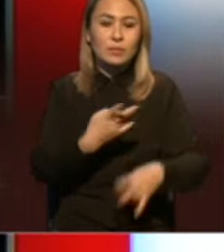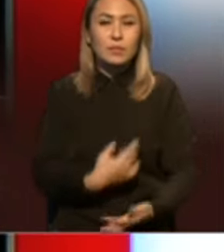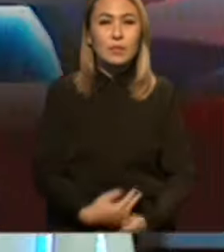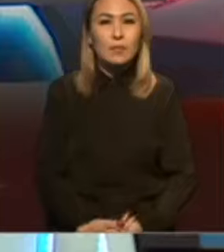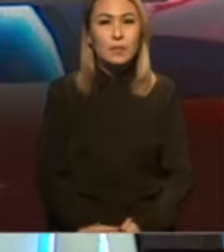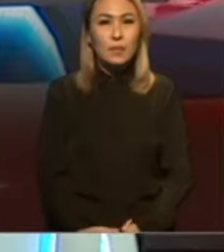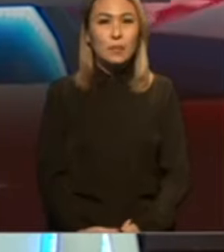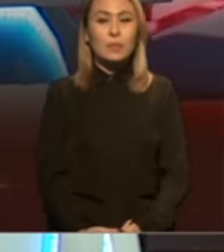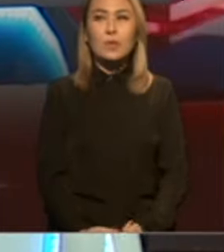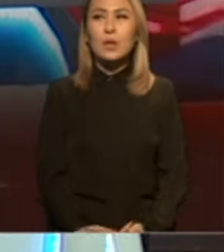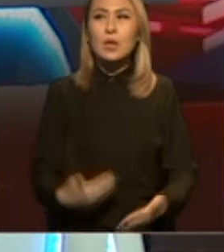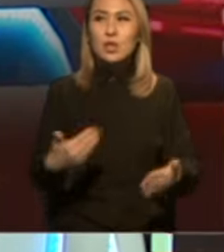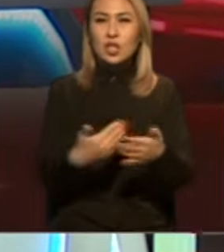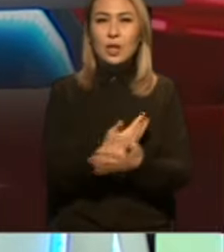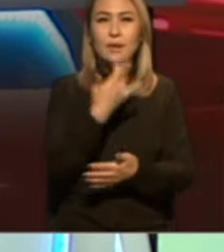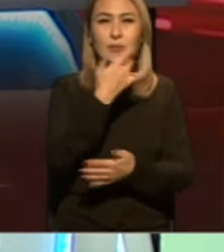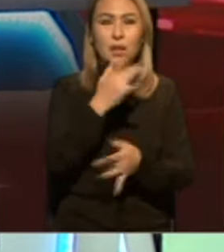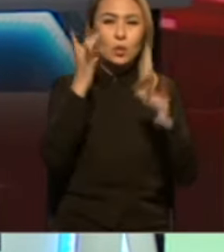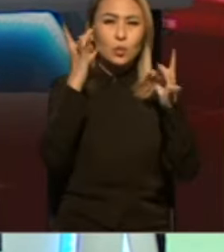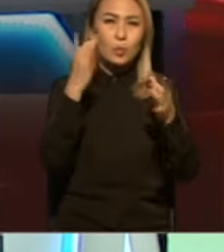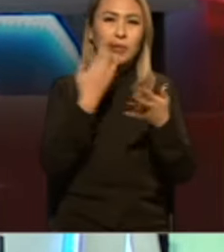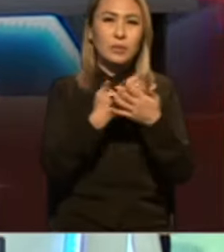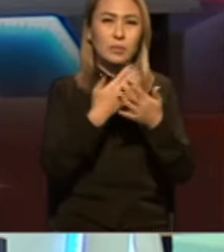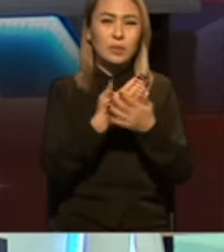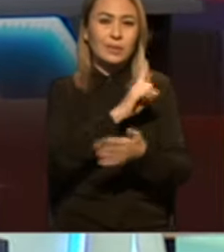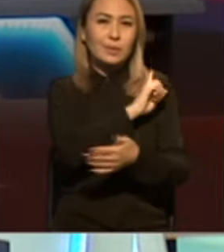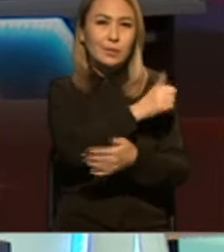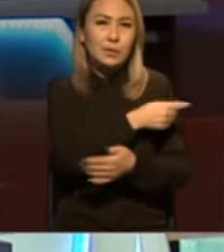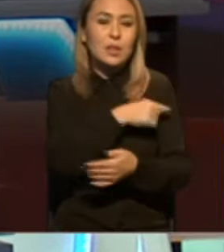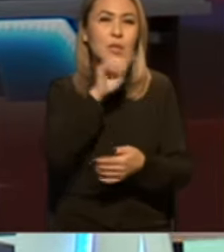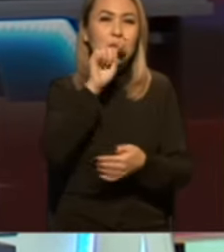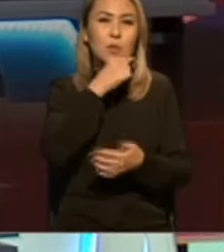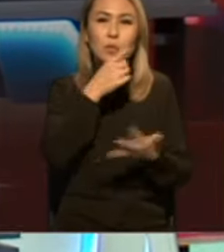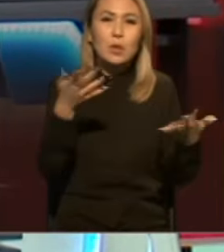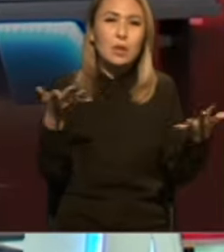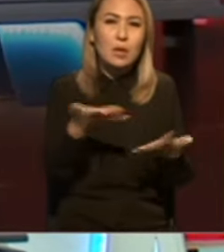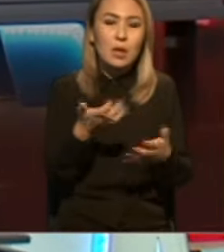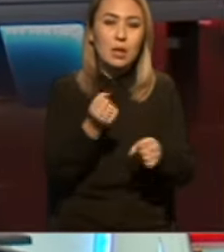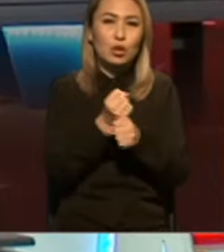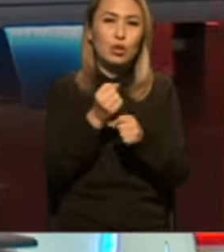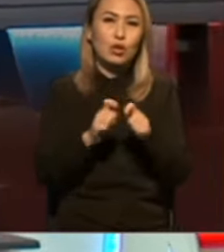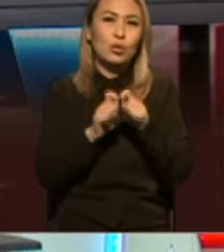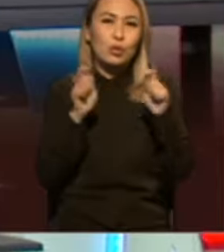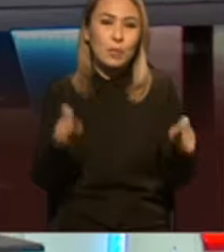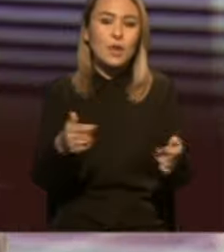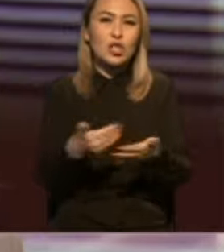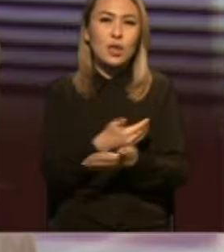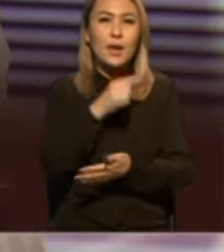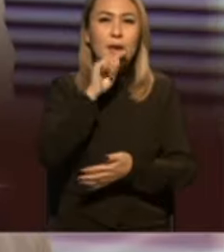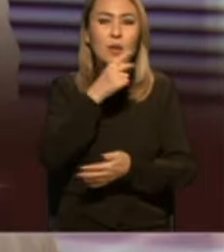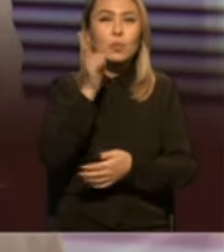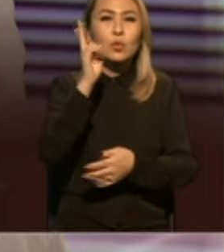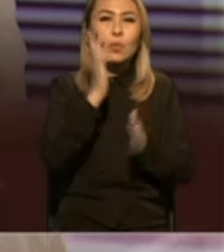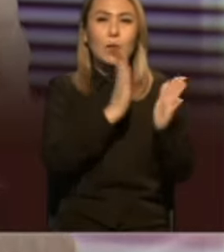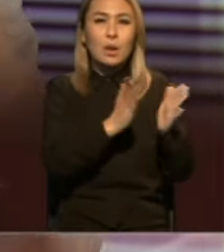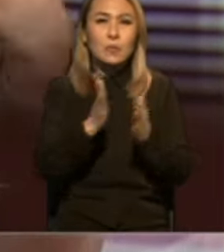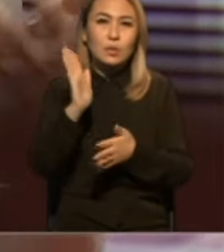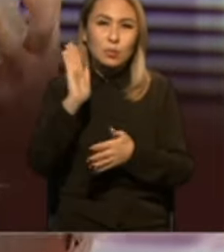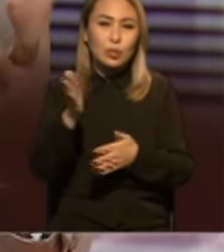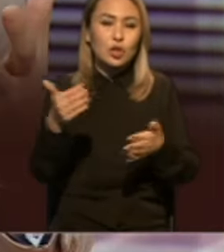керек. Саяси сана, еркіндік, экономиканы қалай құрамыз? Жаңа экономиканы кімдер қалыптастырады?